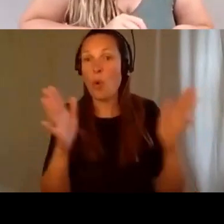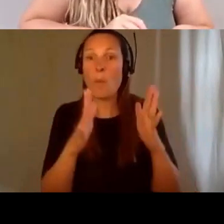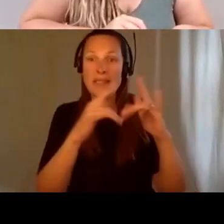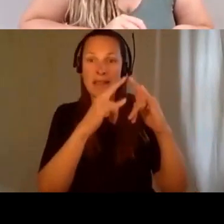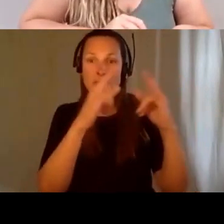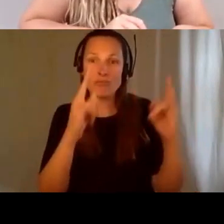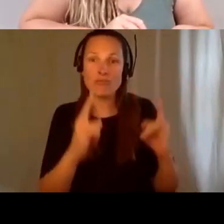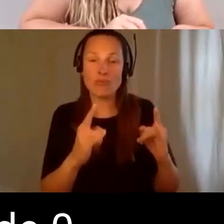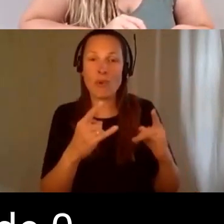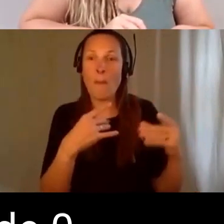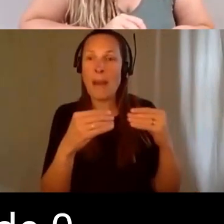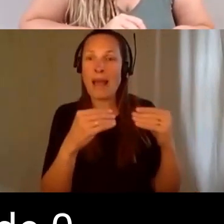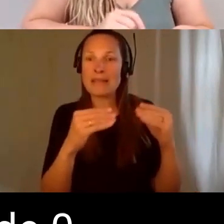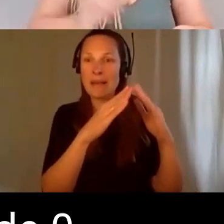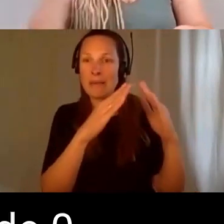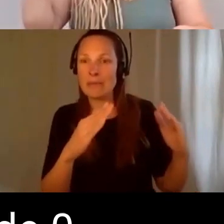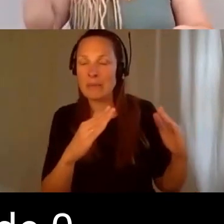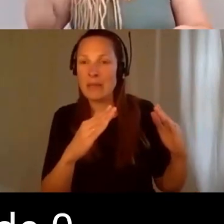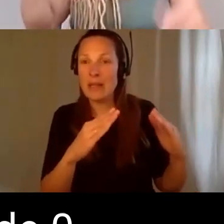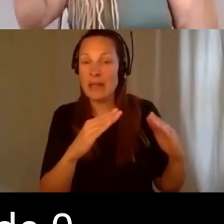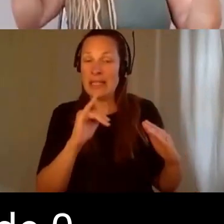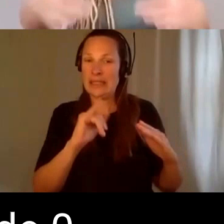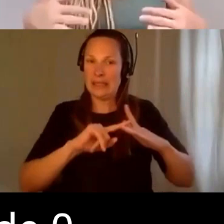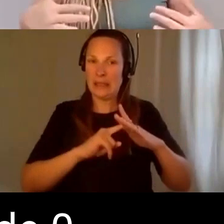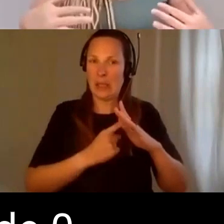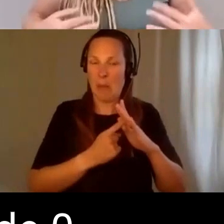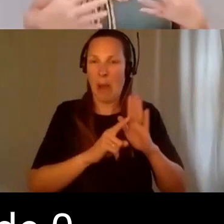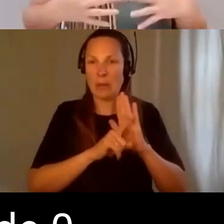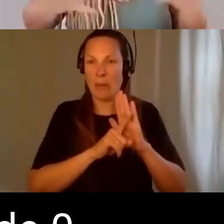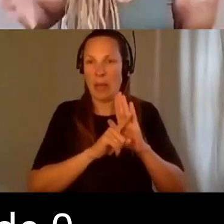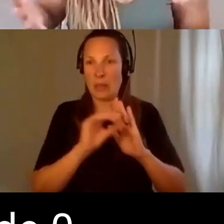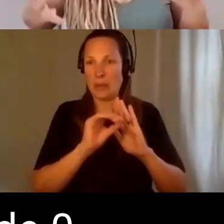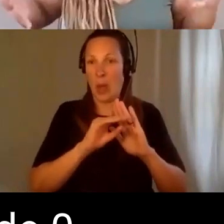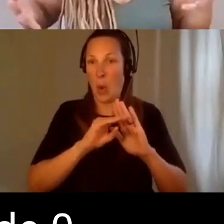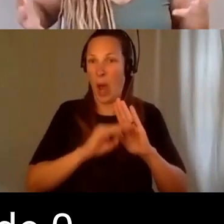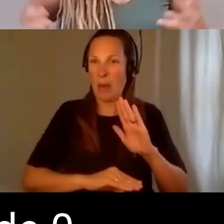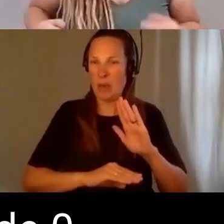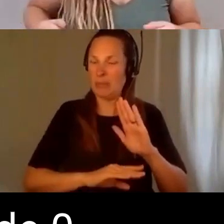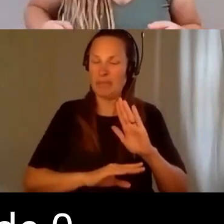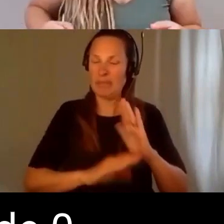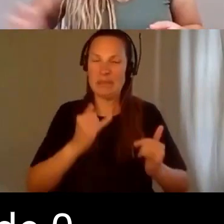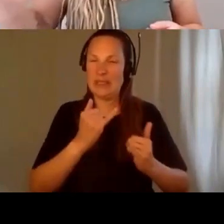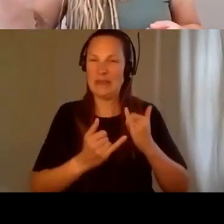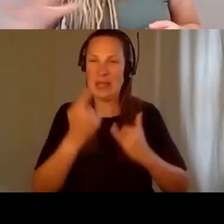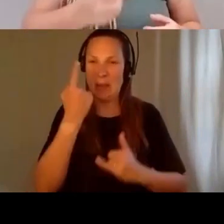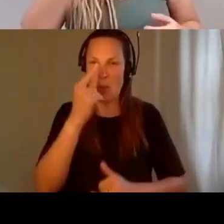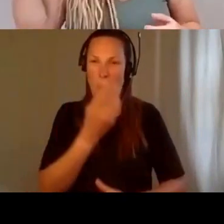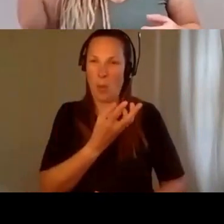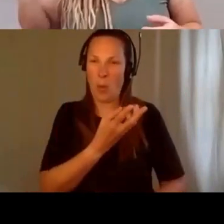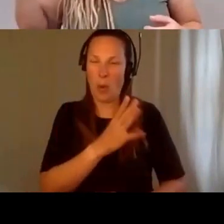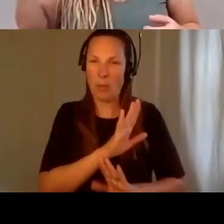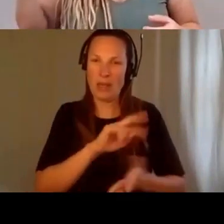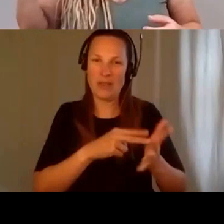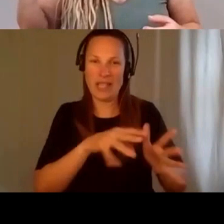en plastique. Mais lorsqu'il commence à faire en bas de zéro, c'est vraiment terminé pour les pois et on